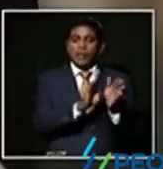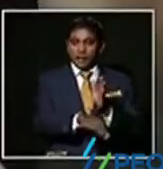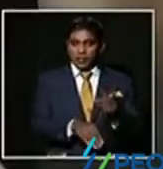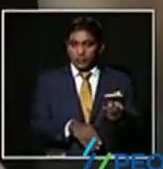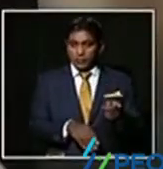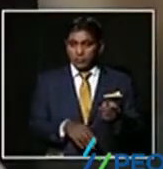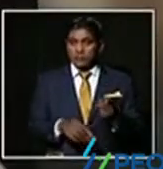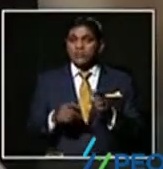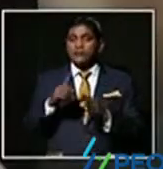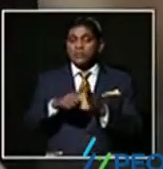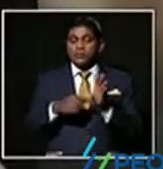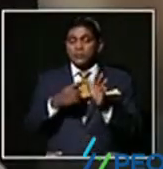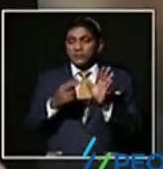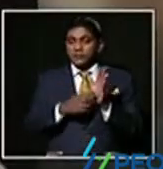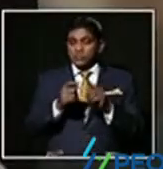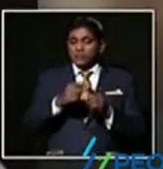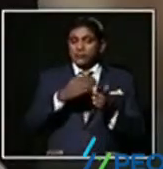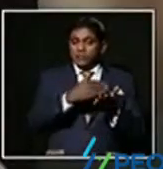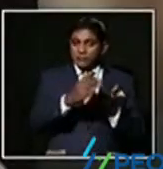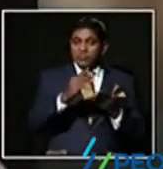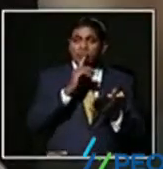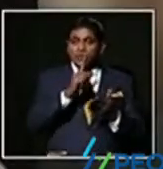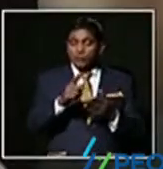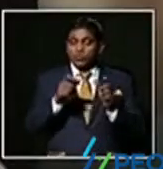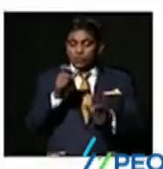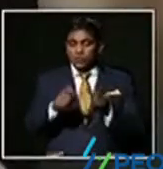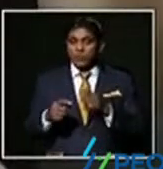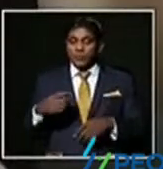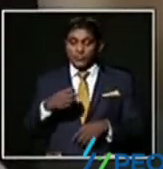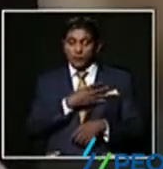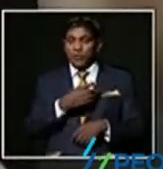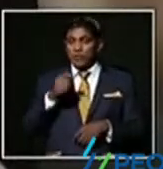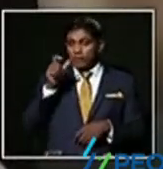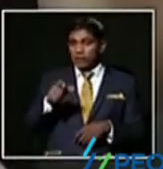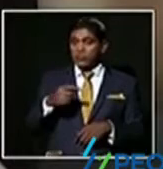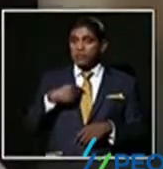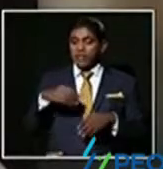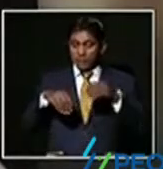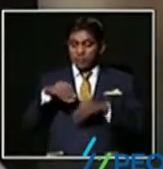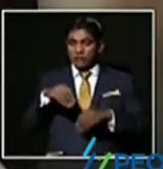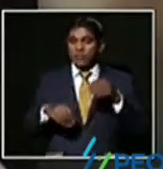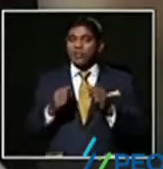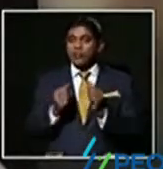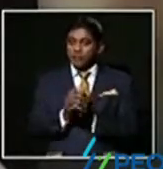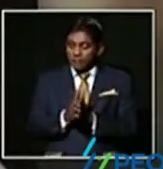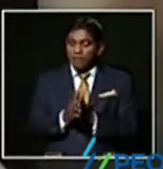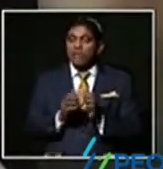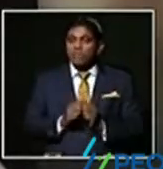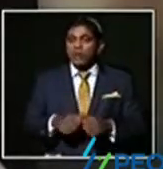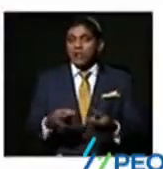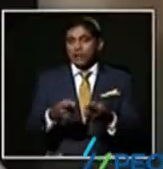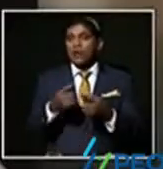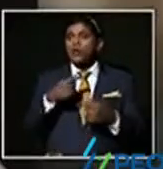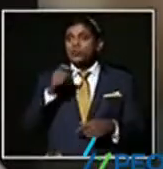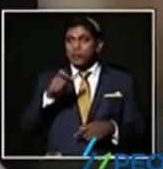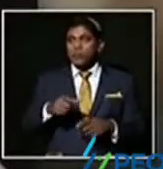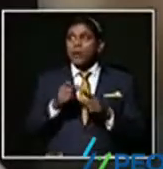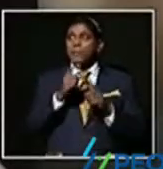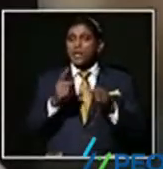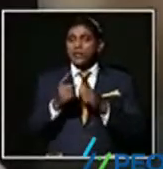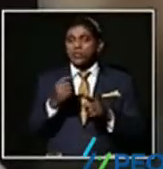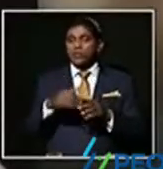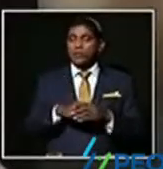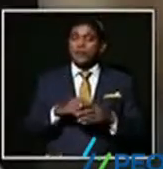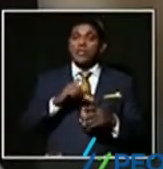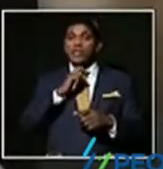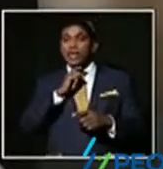ජනක රත්නායකට ඉවත් වෙන්න කියපු අය තමයි ගෝඨාභය රාජපක්ෂ එක්ක දේශපාලන ව්‍යාපාරයේ යෙදුනේ. ඔවුන් තමයි පාර්ලිමේන්තුවේ කෑ ගැහුවේ